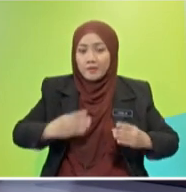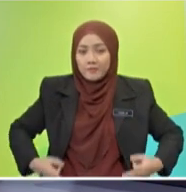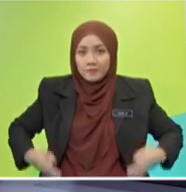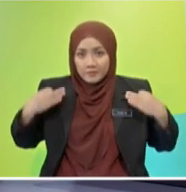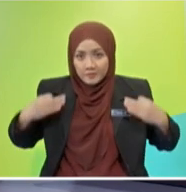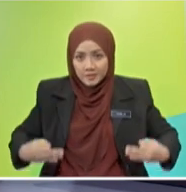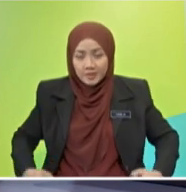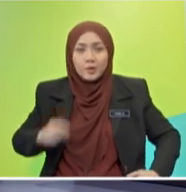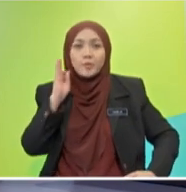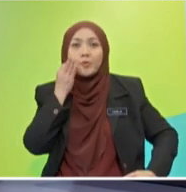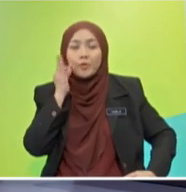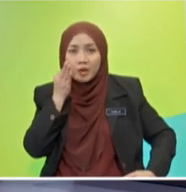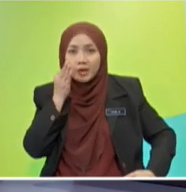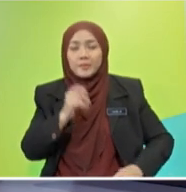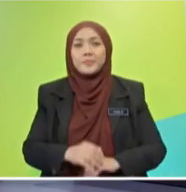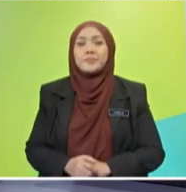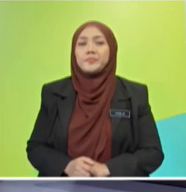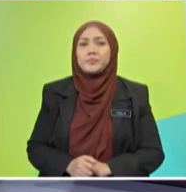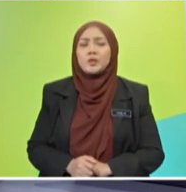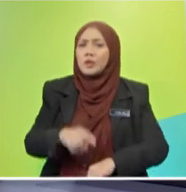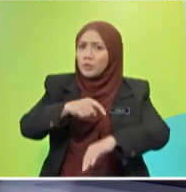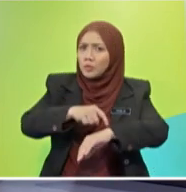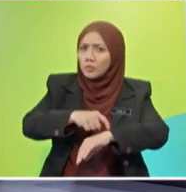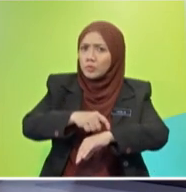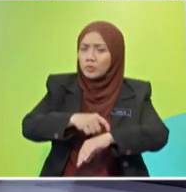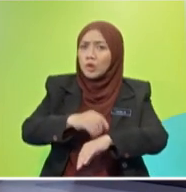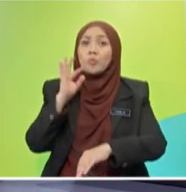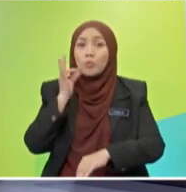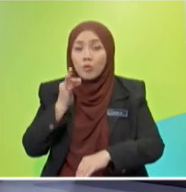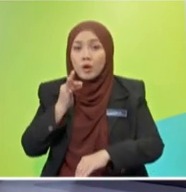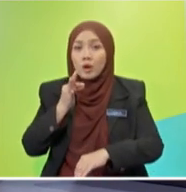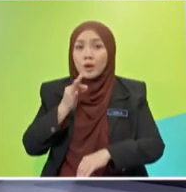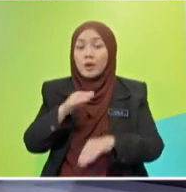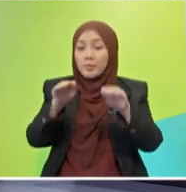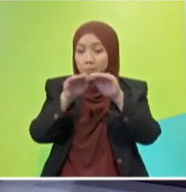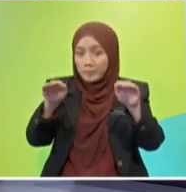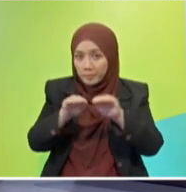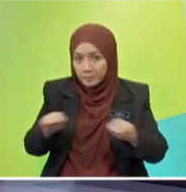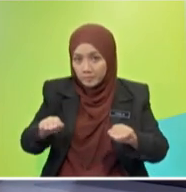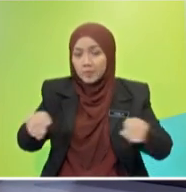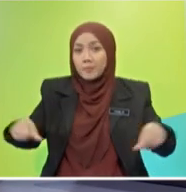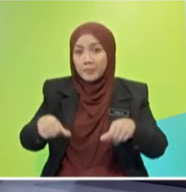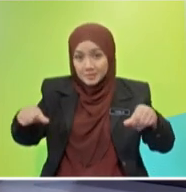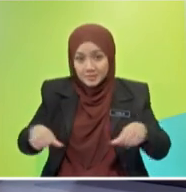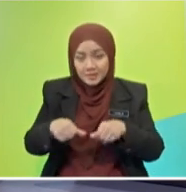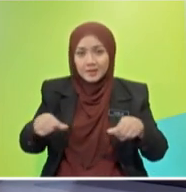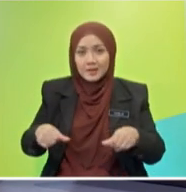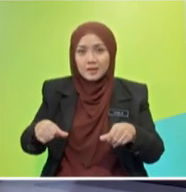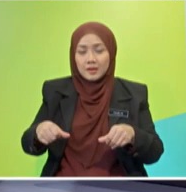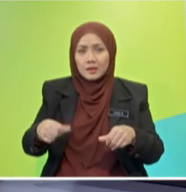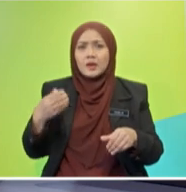masa semasa buah itu dalam proses kemasakan dia akan mengalami dua